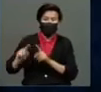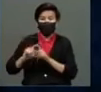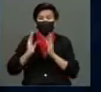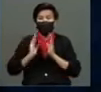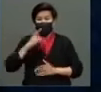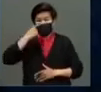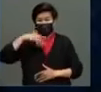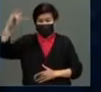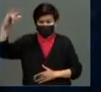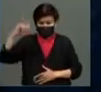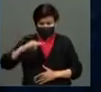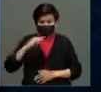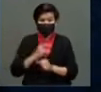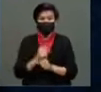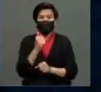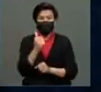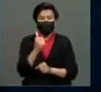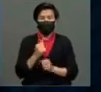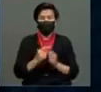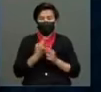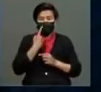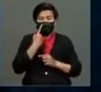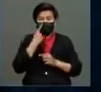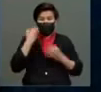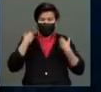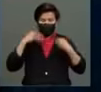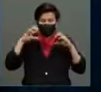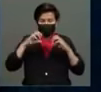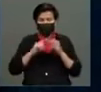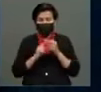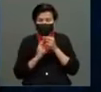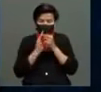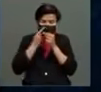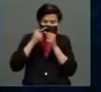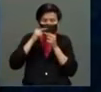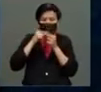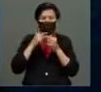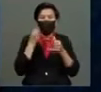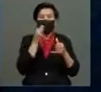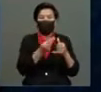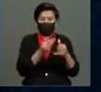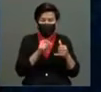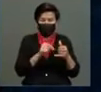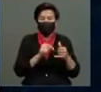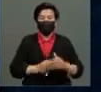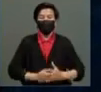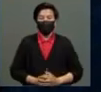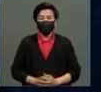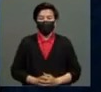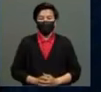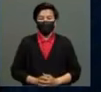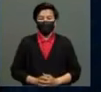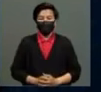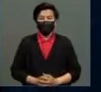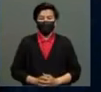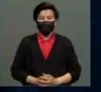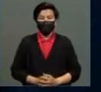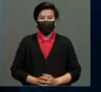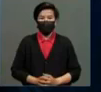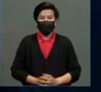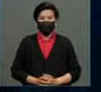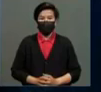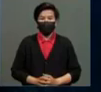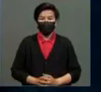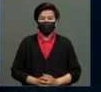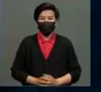เรามาตรวจที่เมืองไทยให้นะครับนี่คือสิ่งที่ขออนุญาตกราบเรียนพี่น้องประชาชนได้รับทราบใน